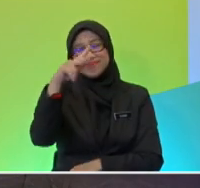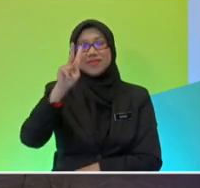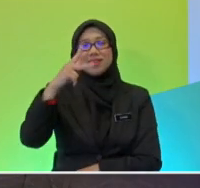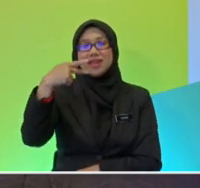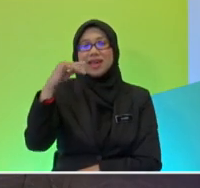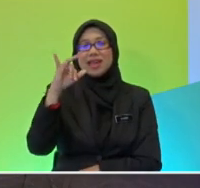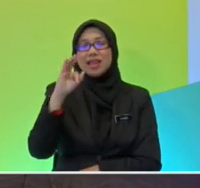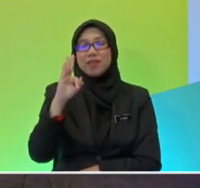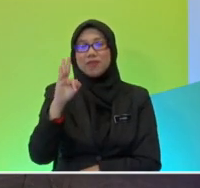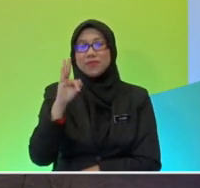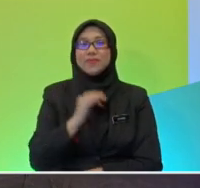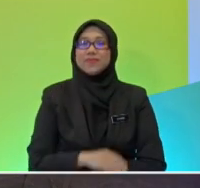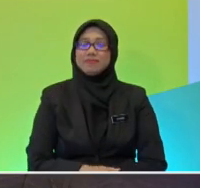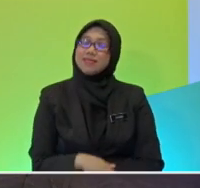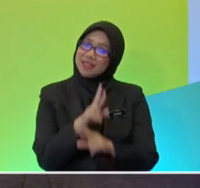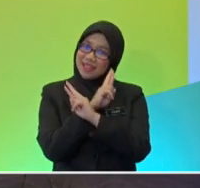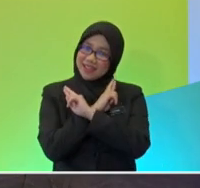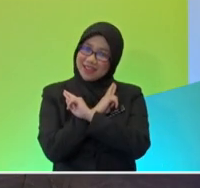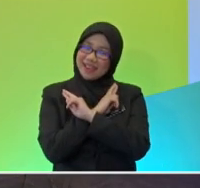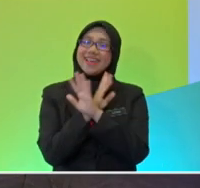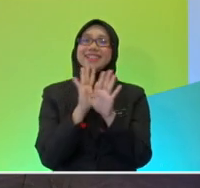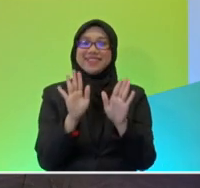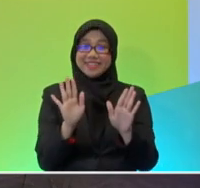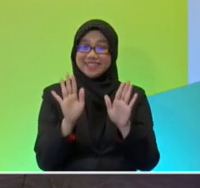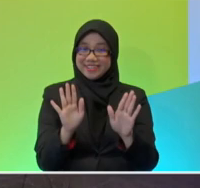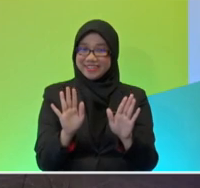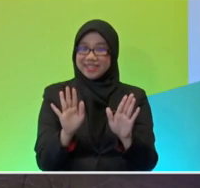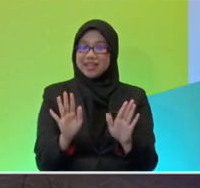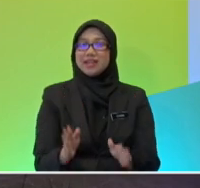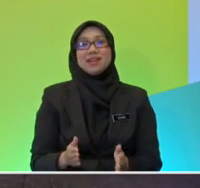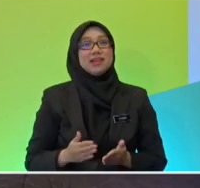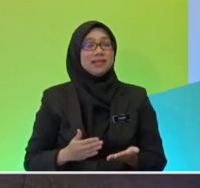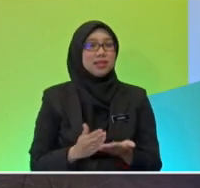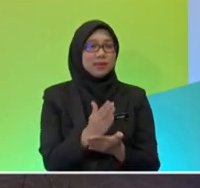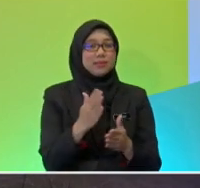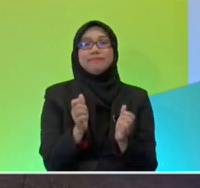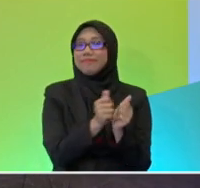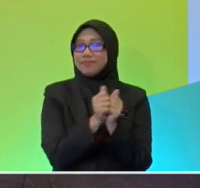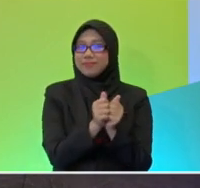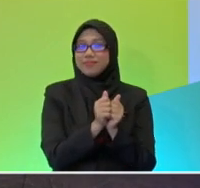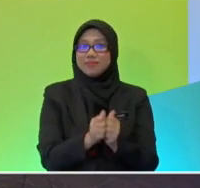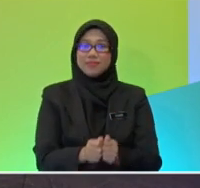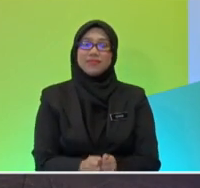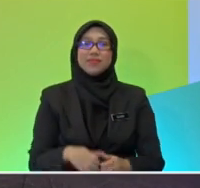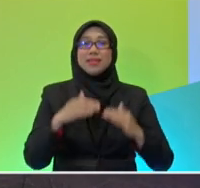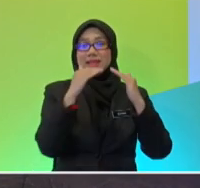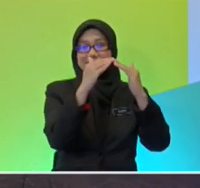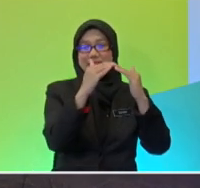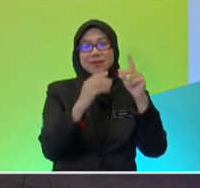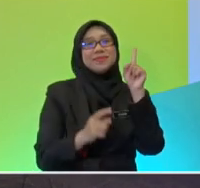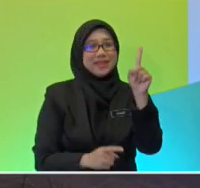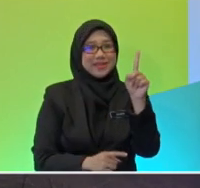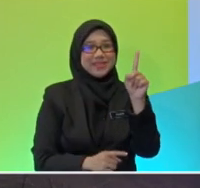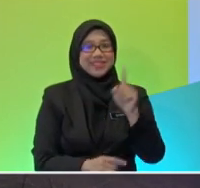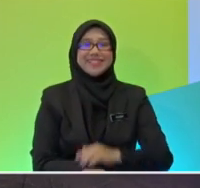Ustazah kita berhak seketika bersama dengan kami dalam tahap 1